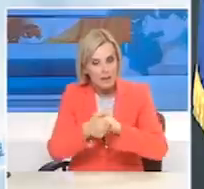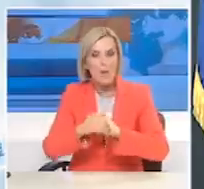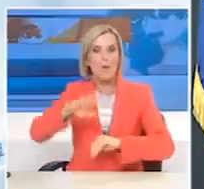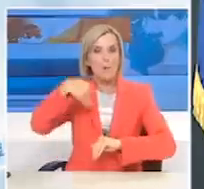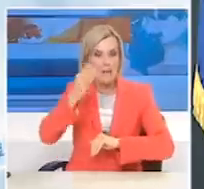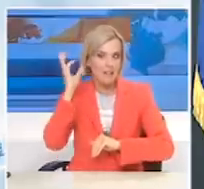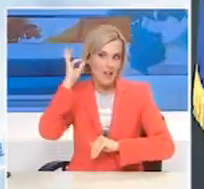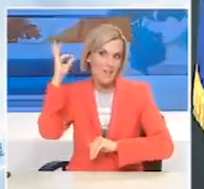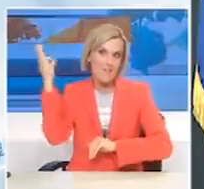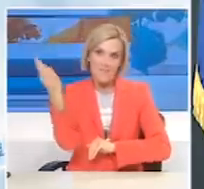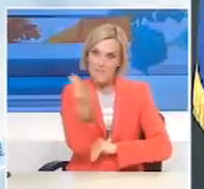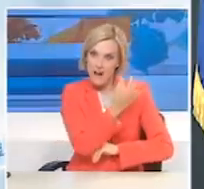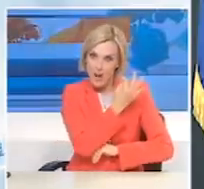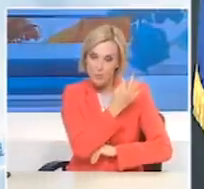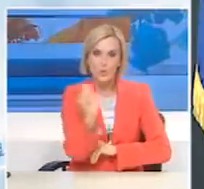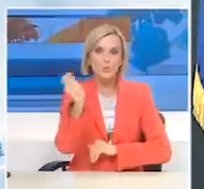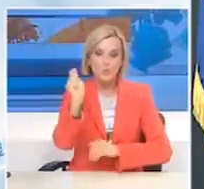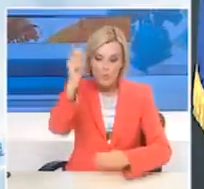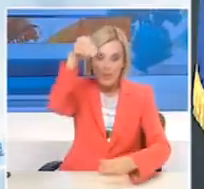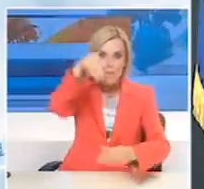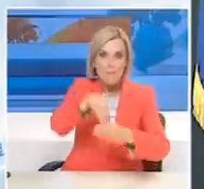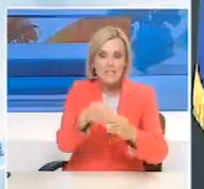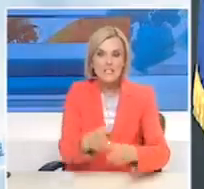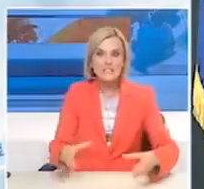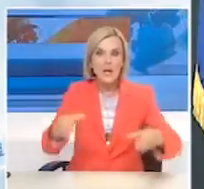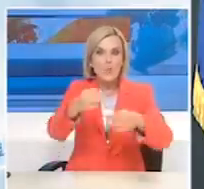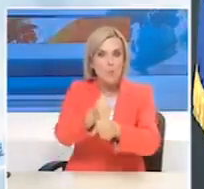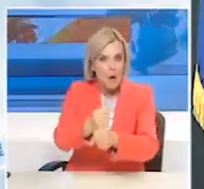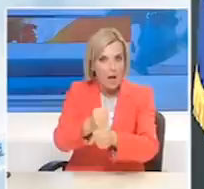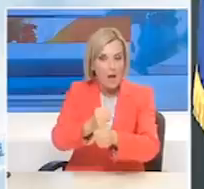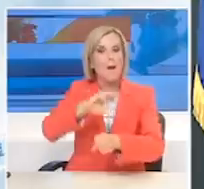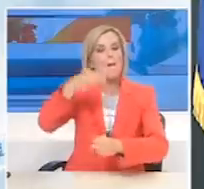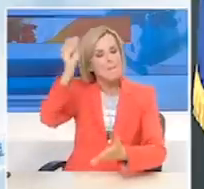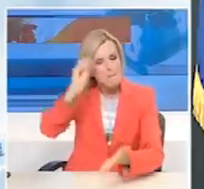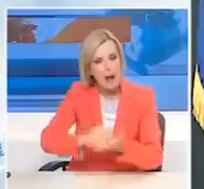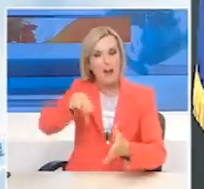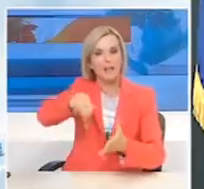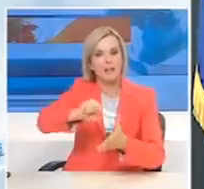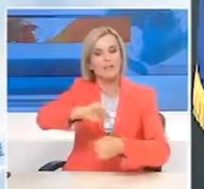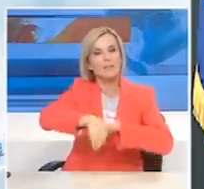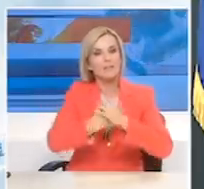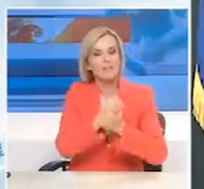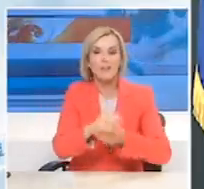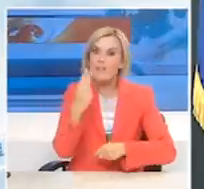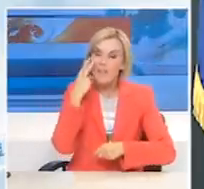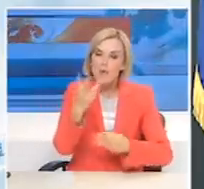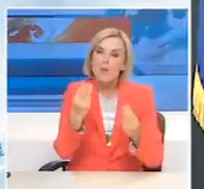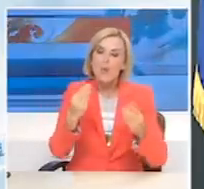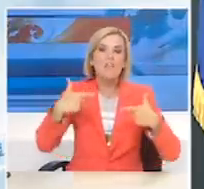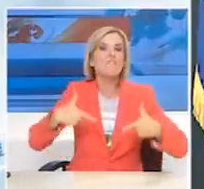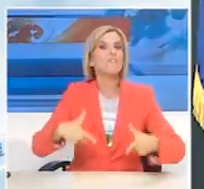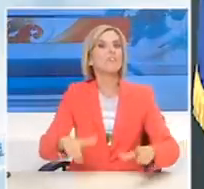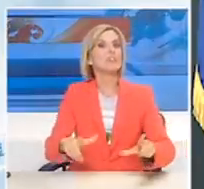πριν βάλουμε τη μάσκα. Ένα σακουλάκι να βάζουμε τη μάσκα όταν δεν τη χρησιμοποιούμε. Έχουν βγει και πολύ ωραία βίντεο πώς να χειριζόμαστε τη